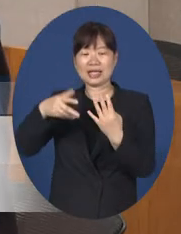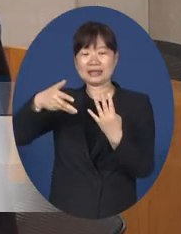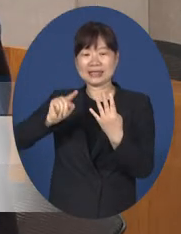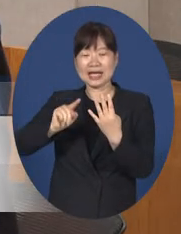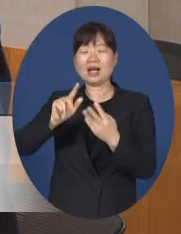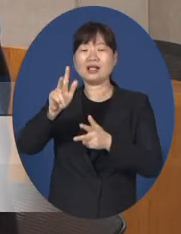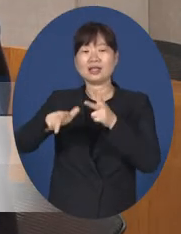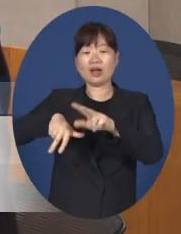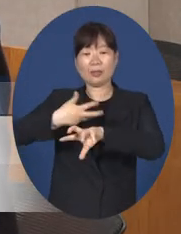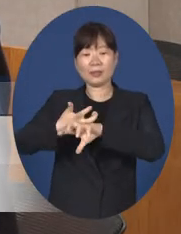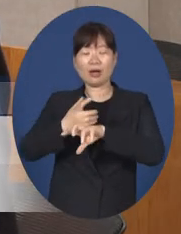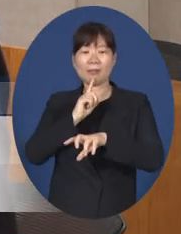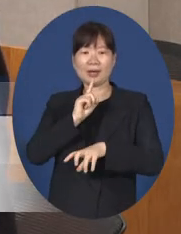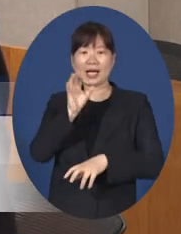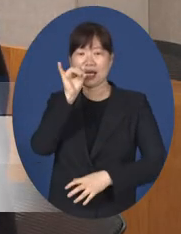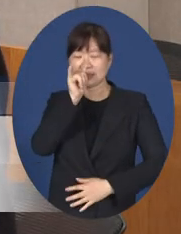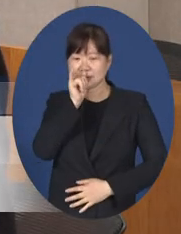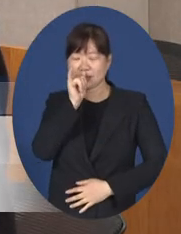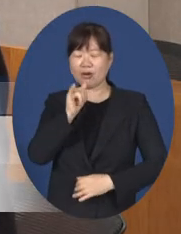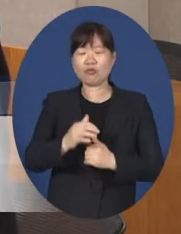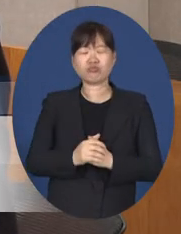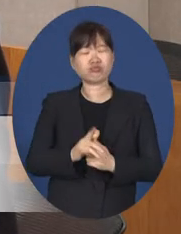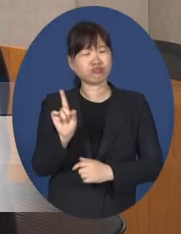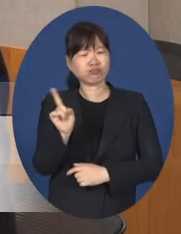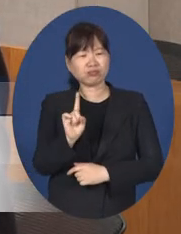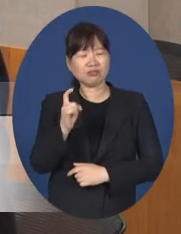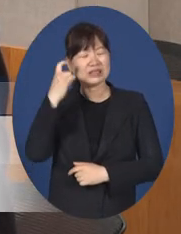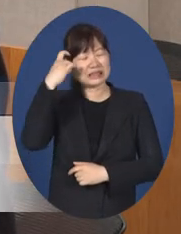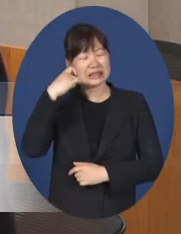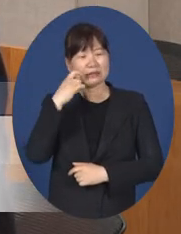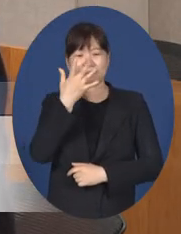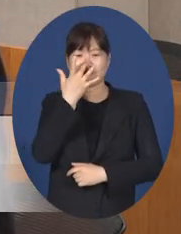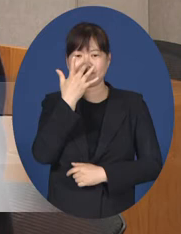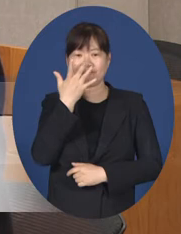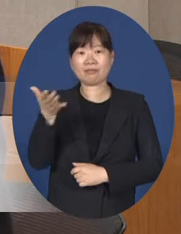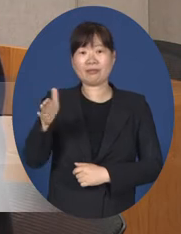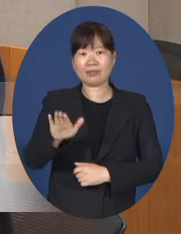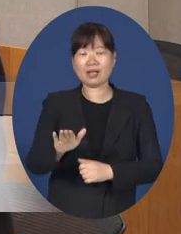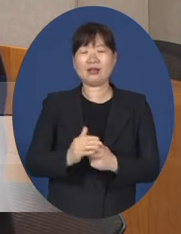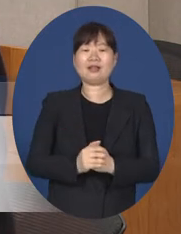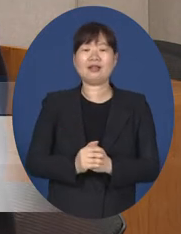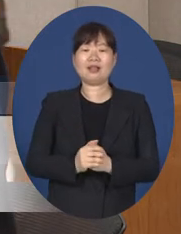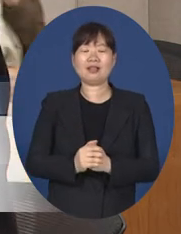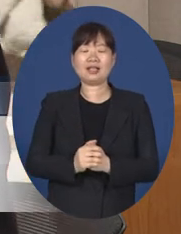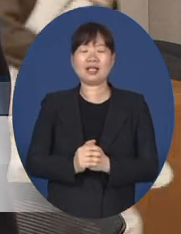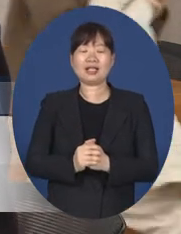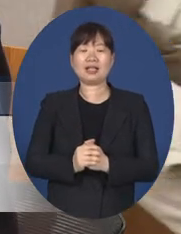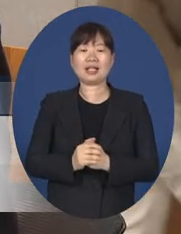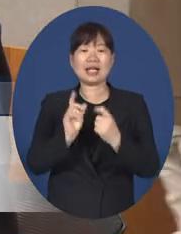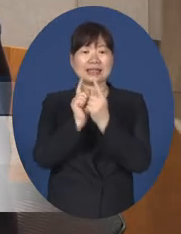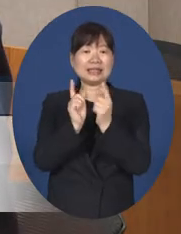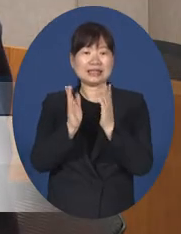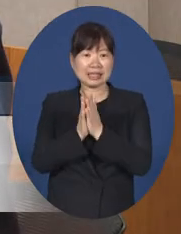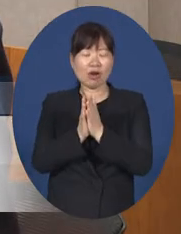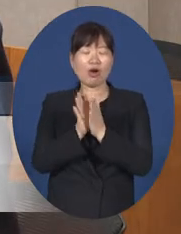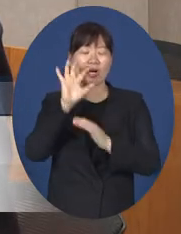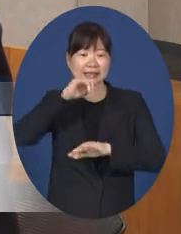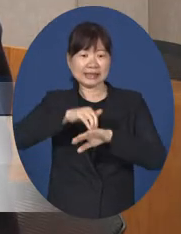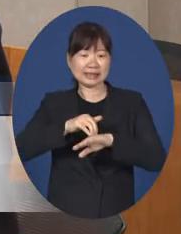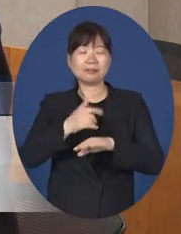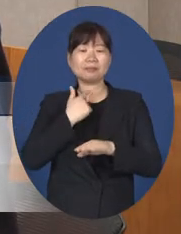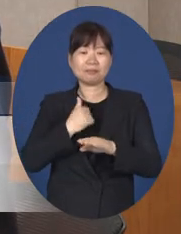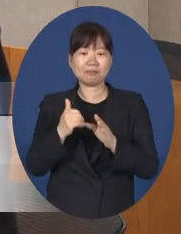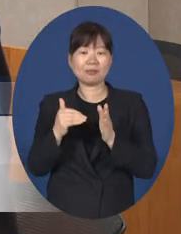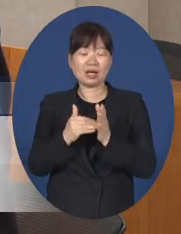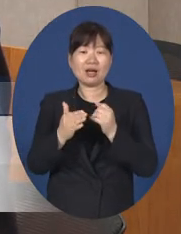4차 산업혁명이다라고 하면은 이게 뭔지 감이 잘 안 잡히는 경우가 있잖아요. 하지만 이걸 실질적으로 실습도